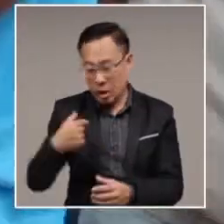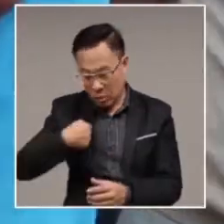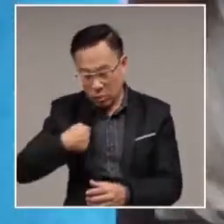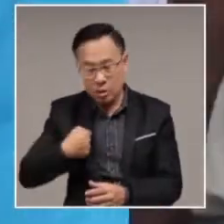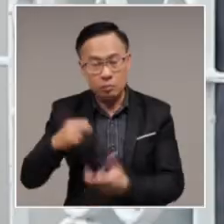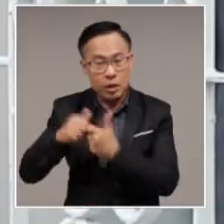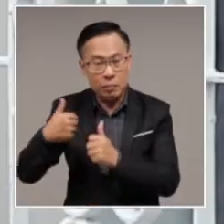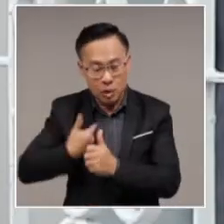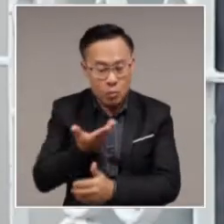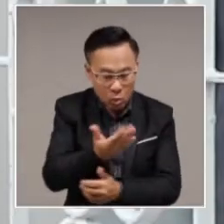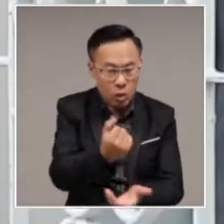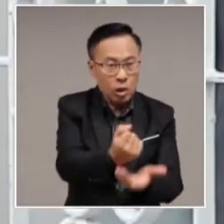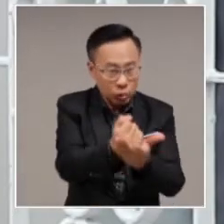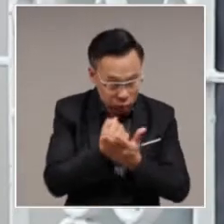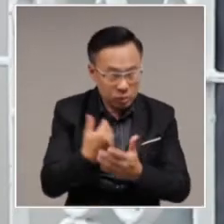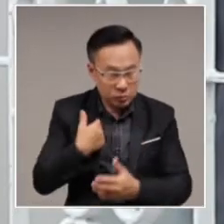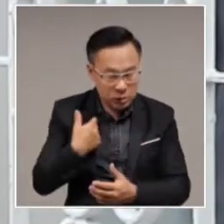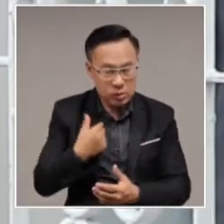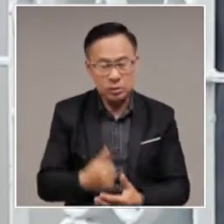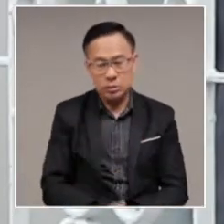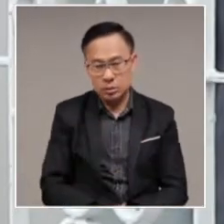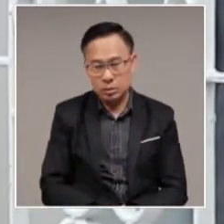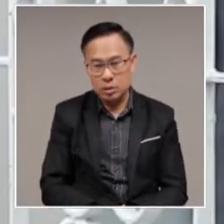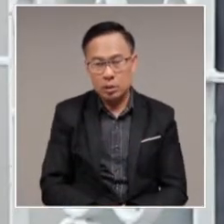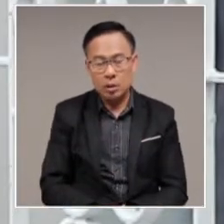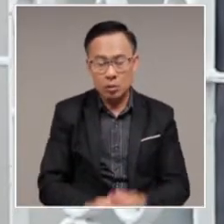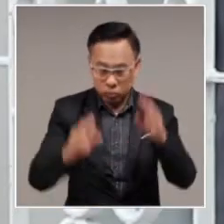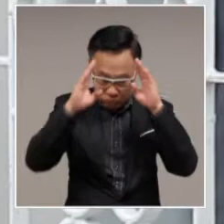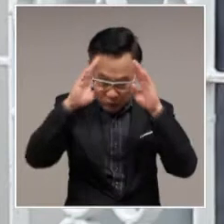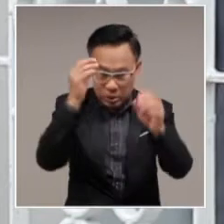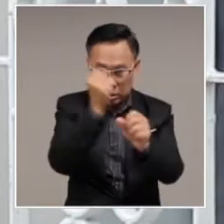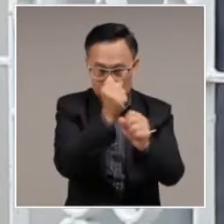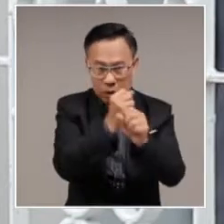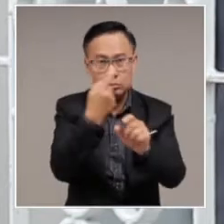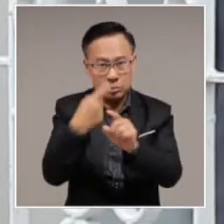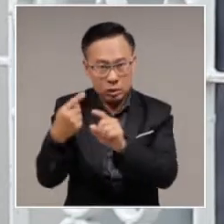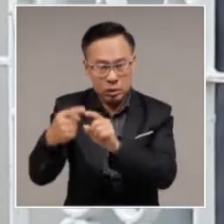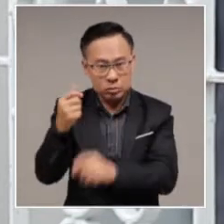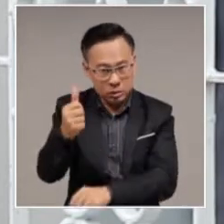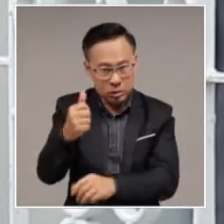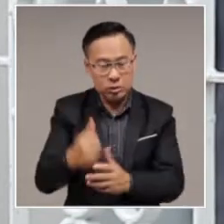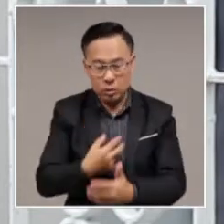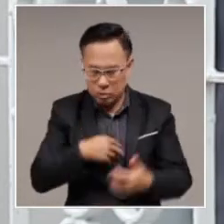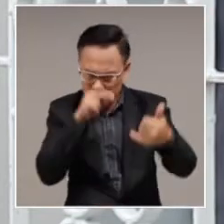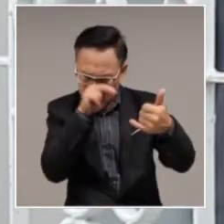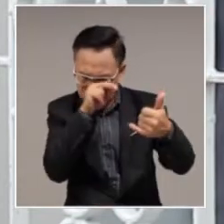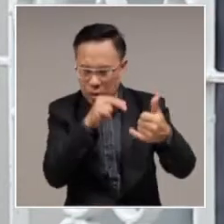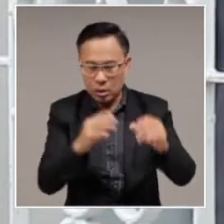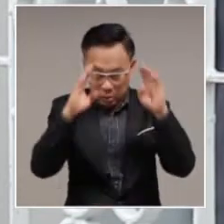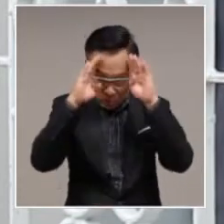ลือได้เขามีความมุ่งมั่นในงานที่เขาทำทุกอย่างเท่าที่เห็นนะ